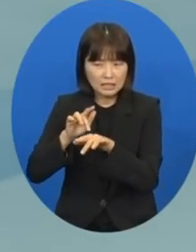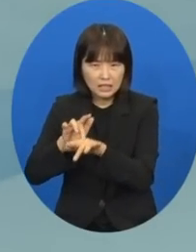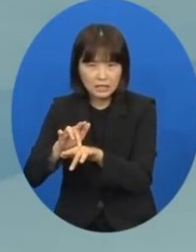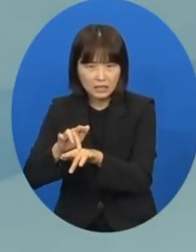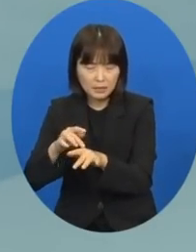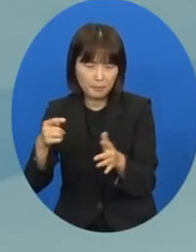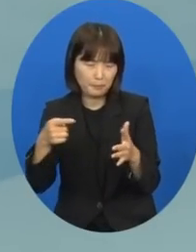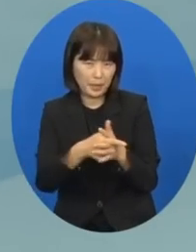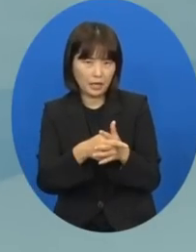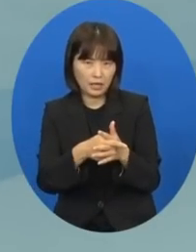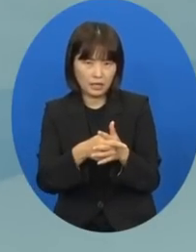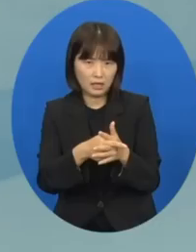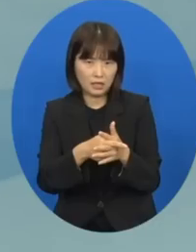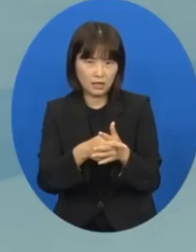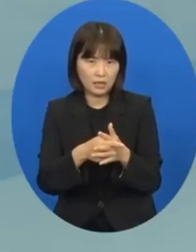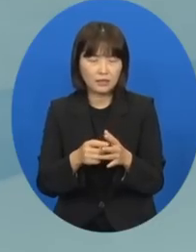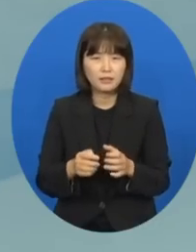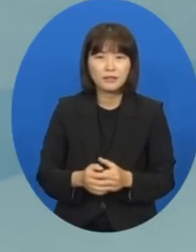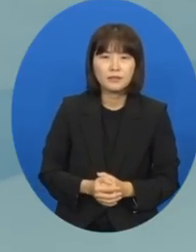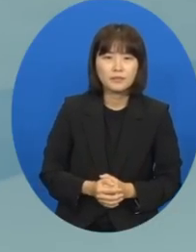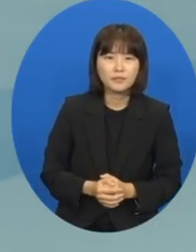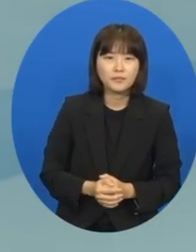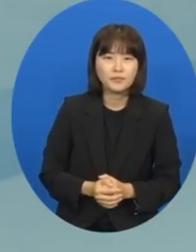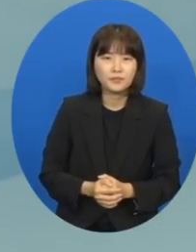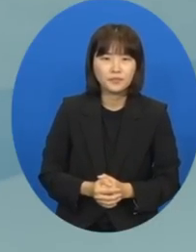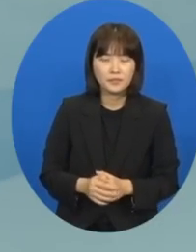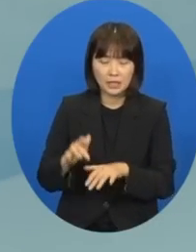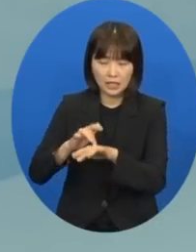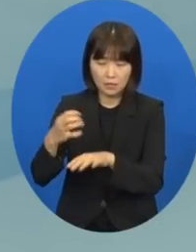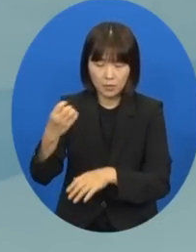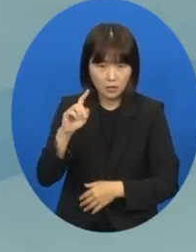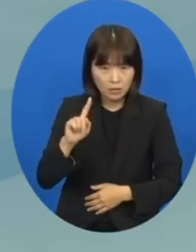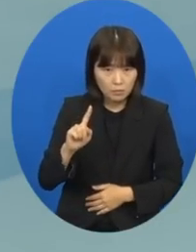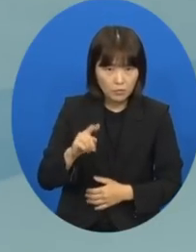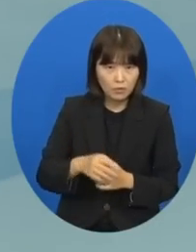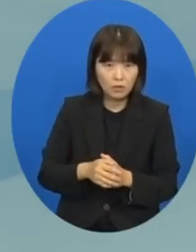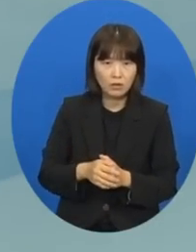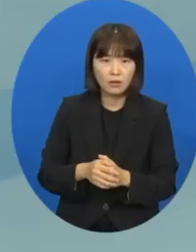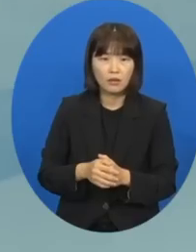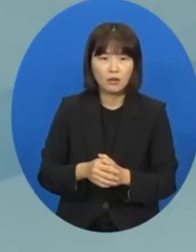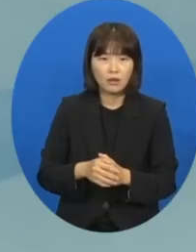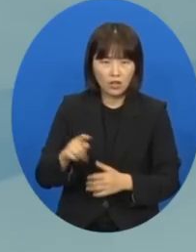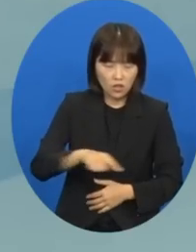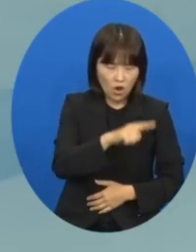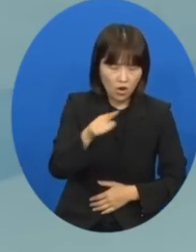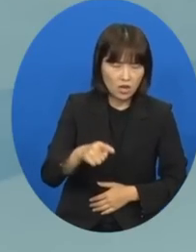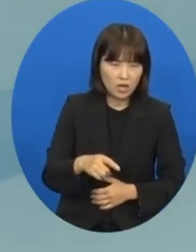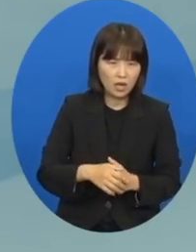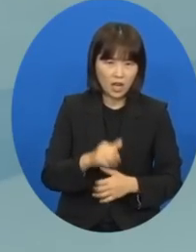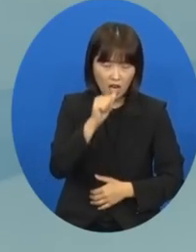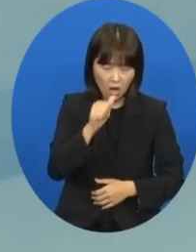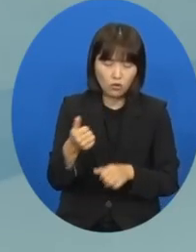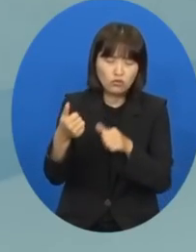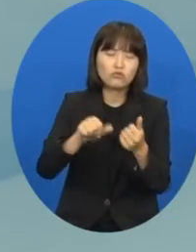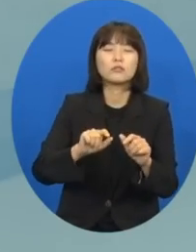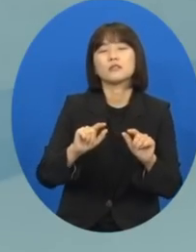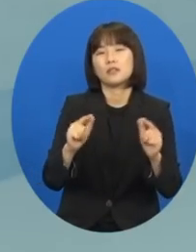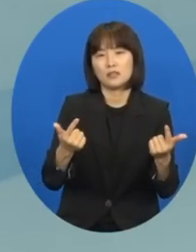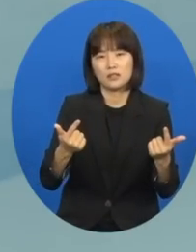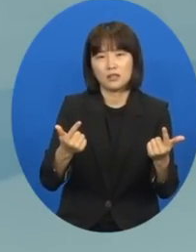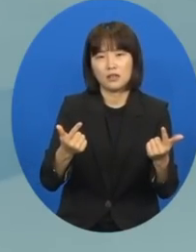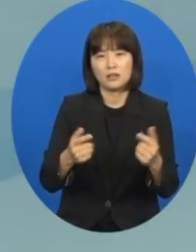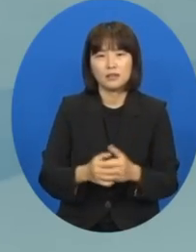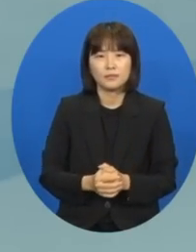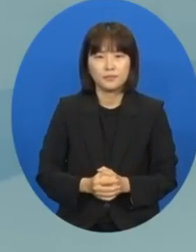바로 거기에 뭐 한다고요? 비집고 들어오는 거예요. 뭐라고 들어오냐면 4절에 뱀이 여자에게 이르되 너희가 결코 죽지 아니하리라 라고